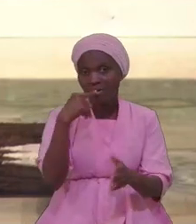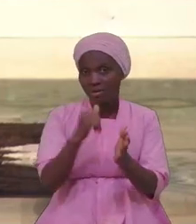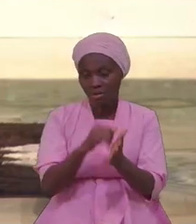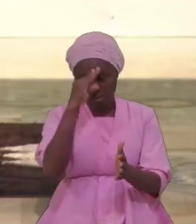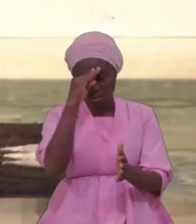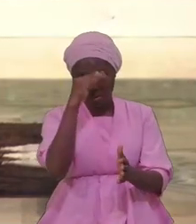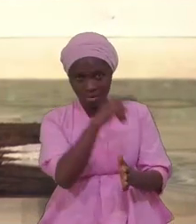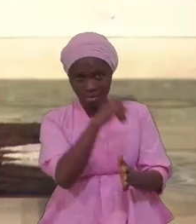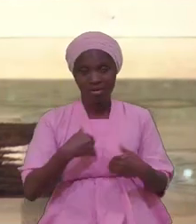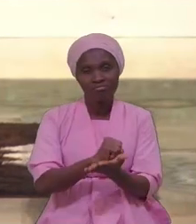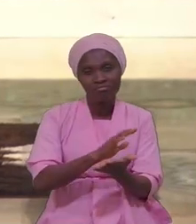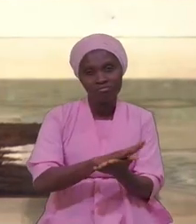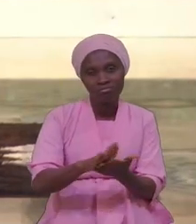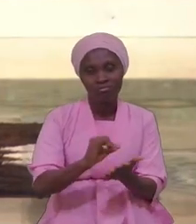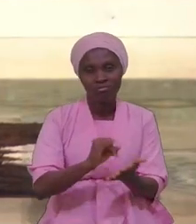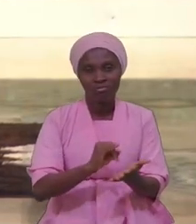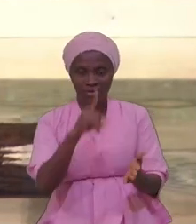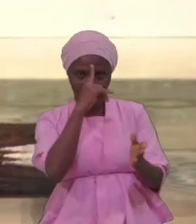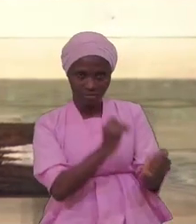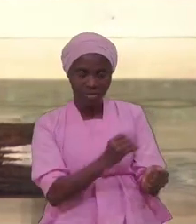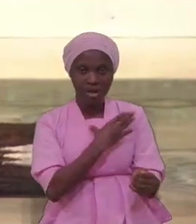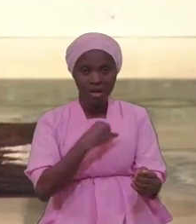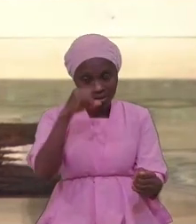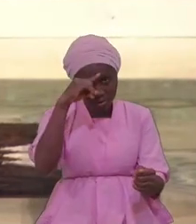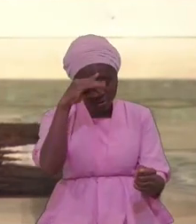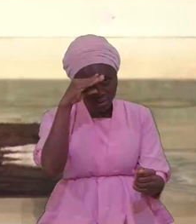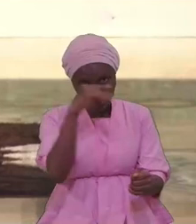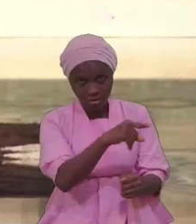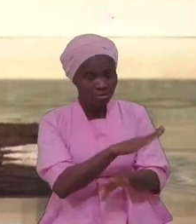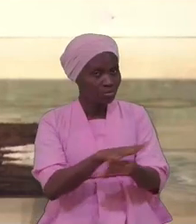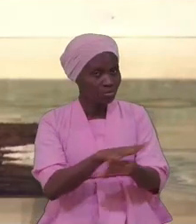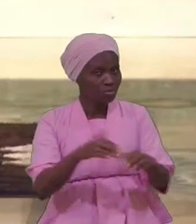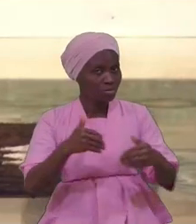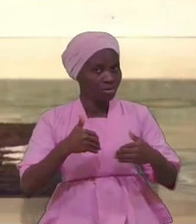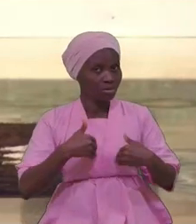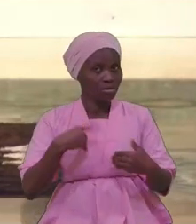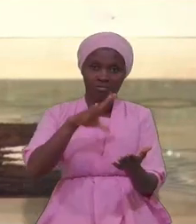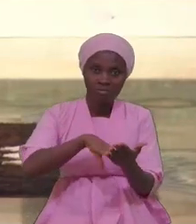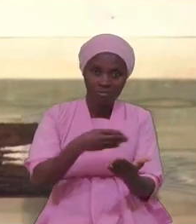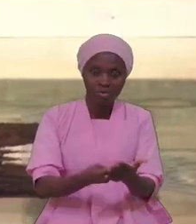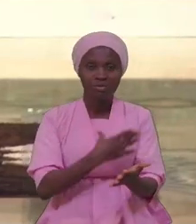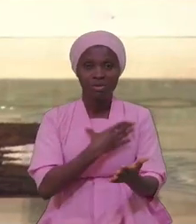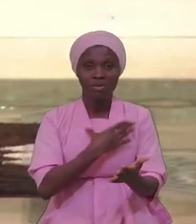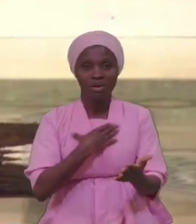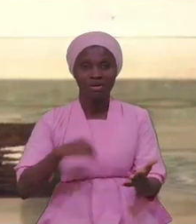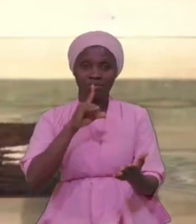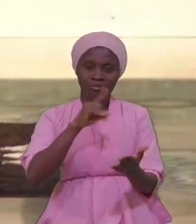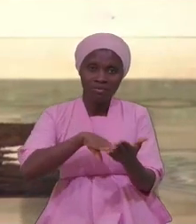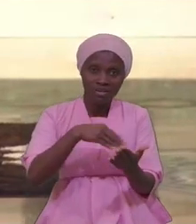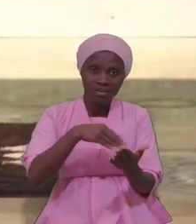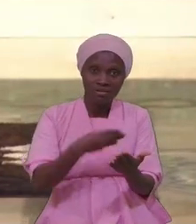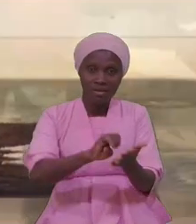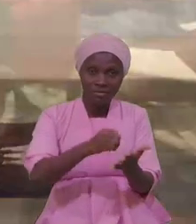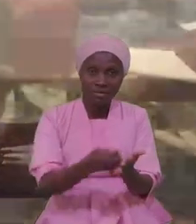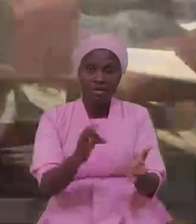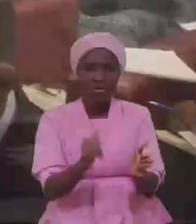de cette foi. L'homme dit qu'il a la foi sanctificatrice, il n'a pas le fruit. Et l'évidence de